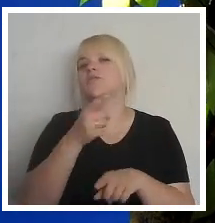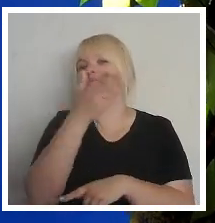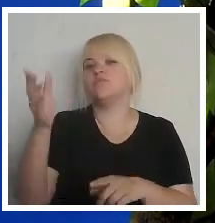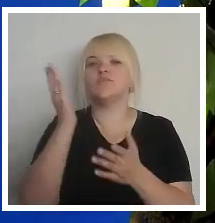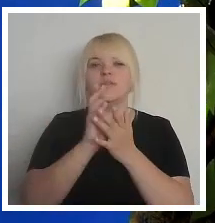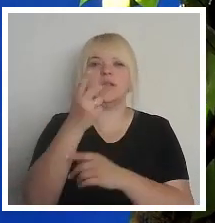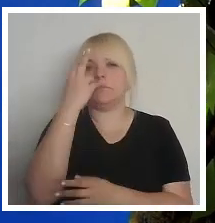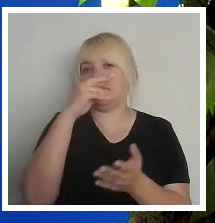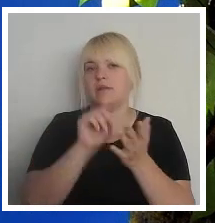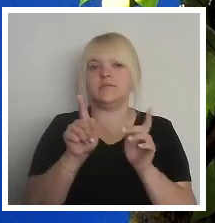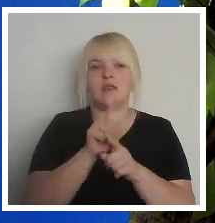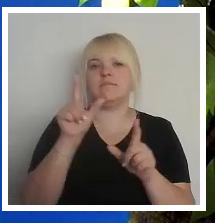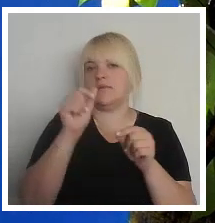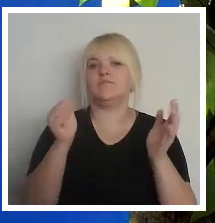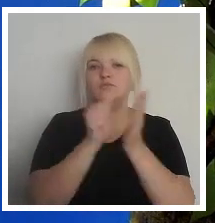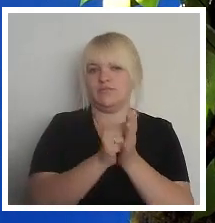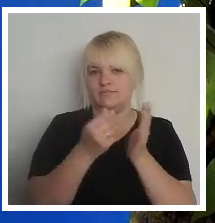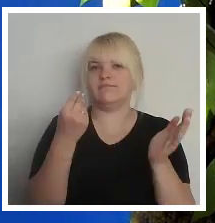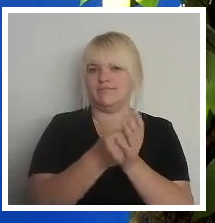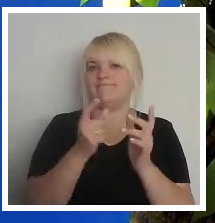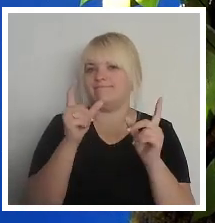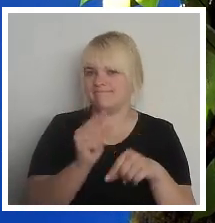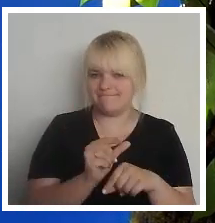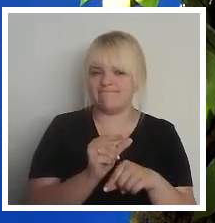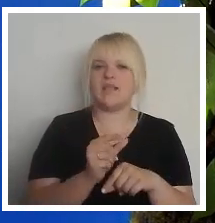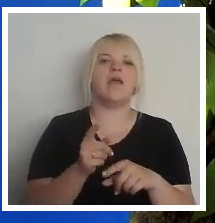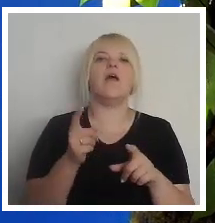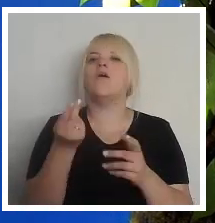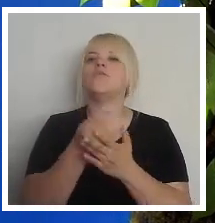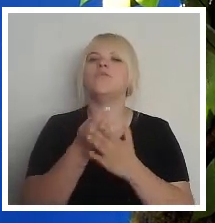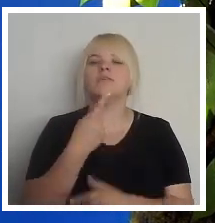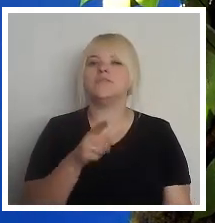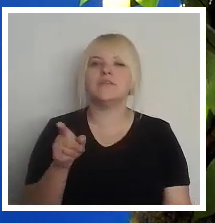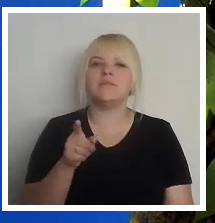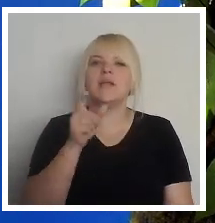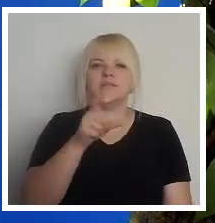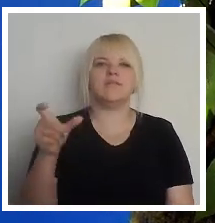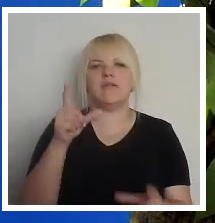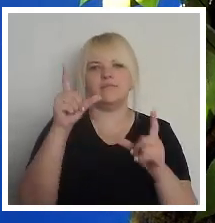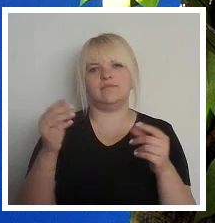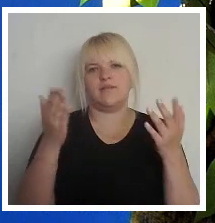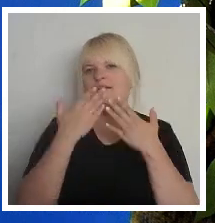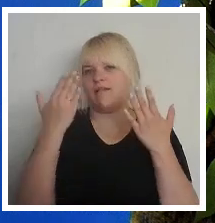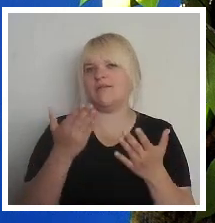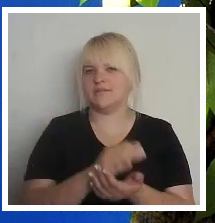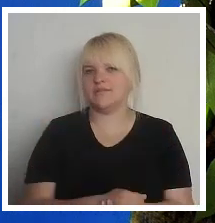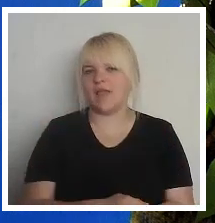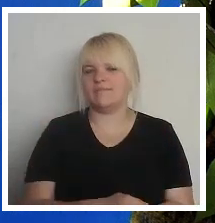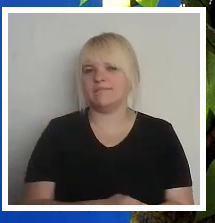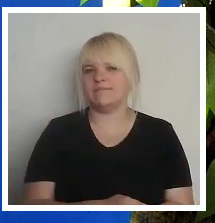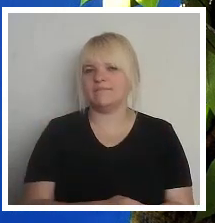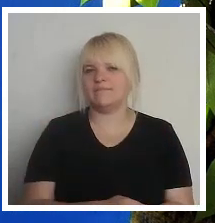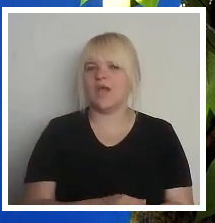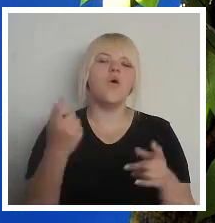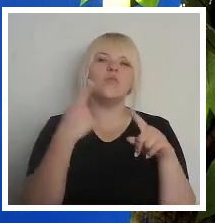pērk arī mazāk drukāto pareizi. Un ko tas nozīmē? Cilvēku mazāk lasa. Un